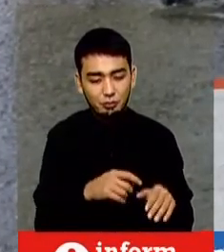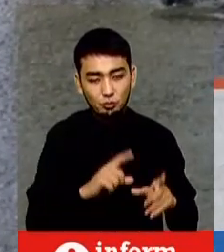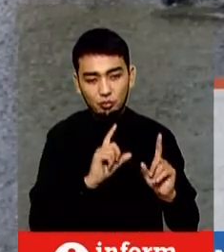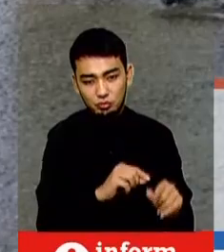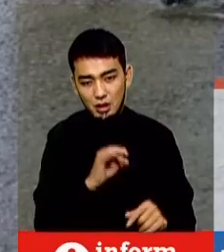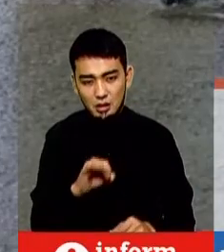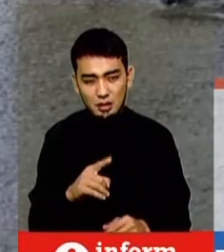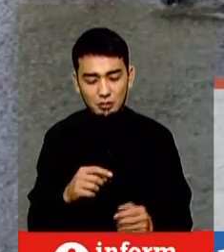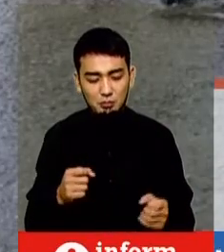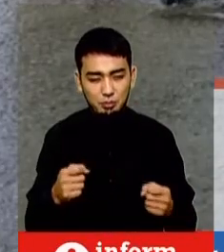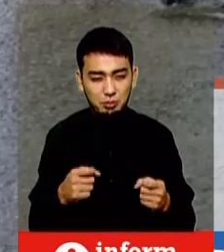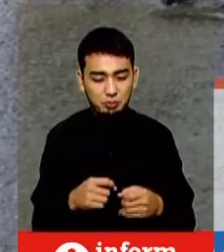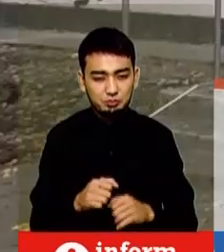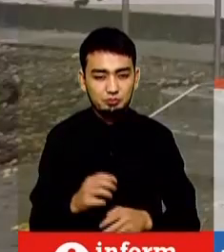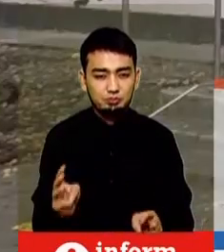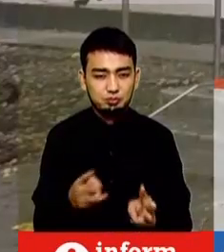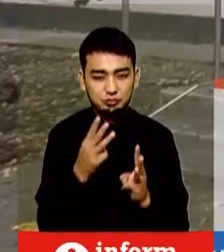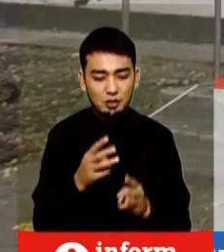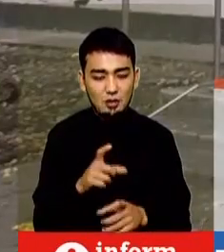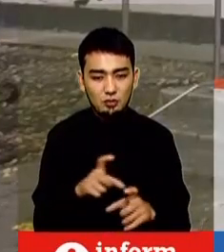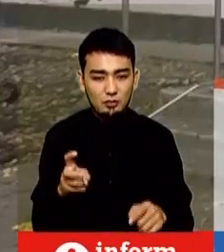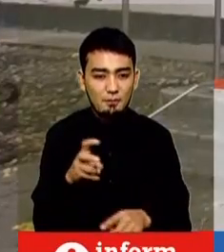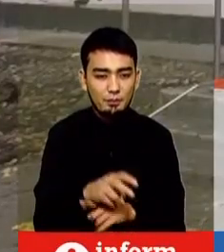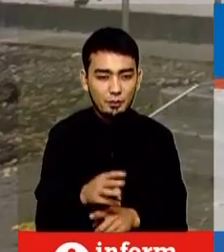короткое замыкание. На место происшествия выехали пожарные.